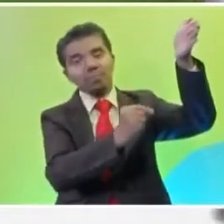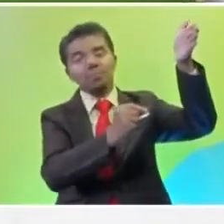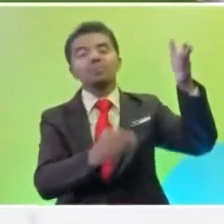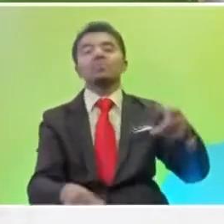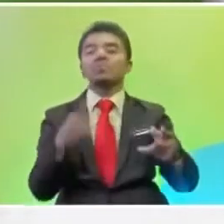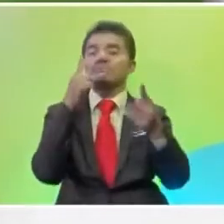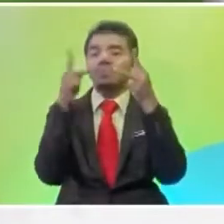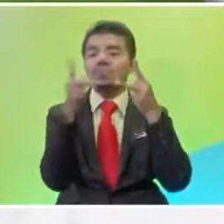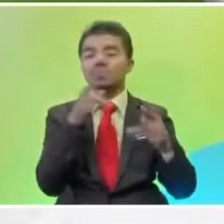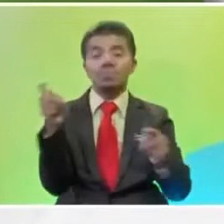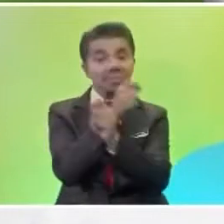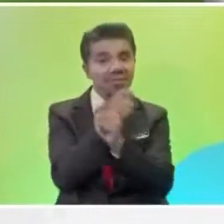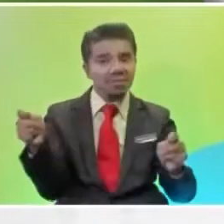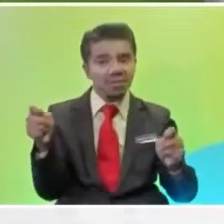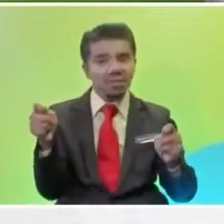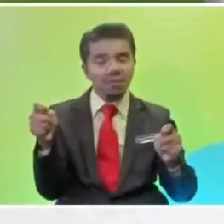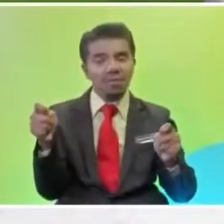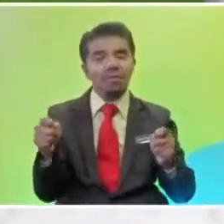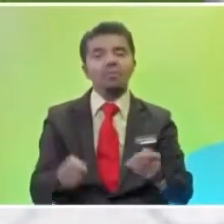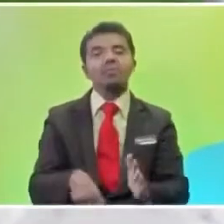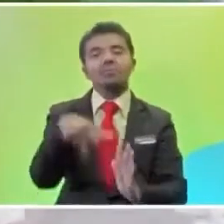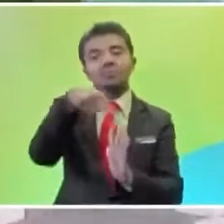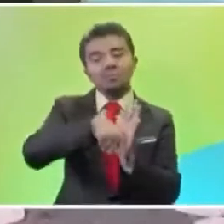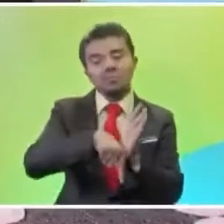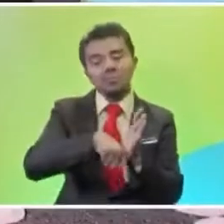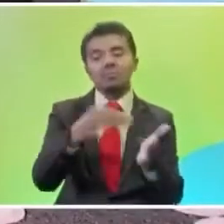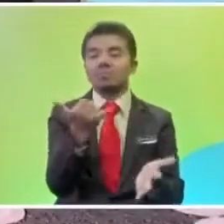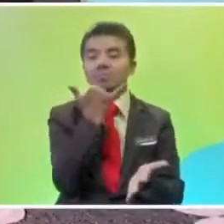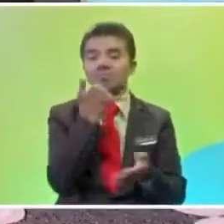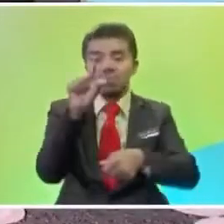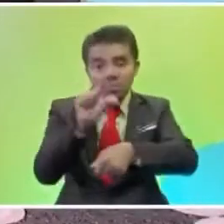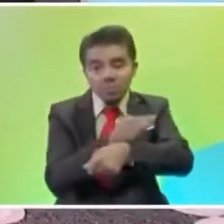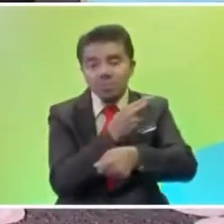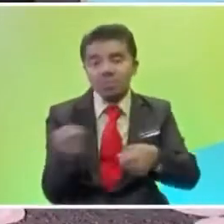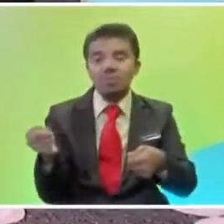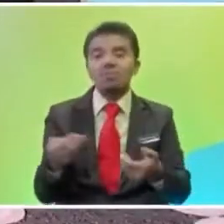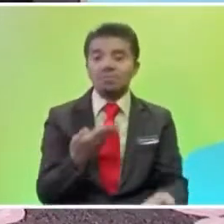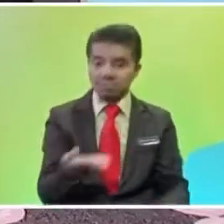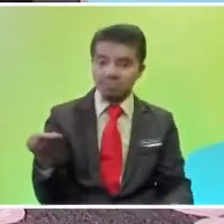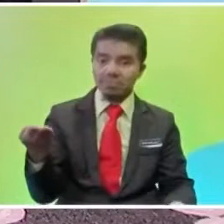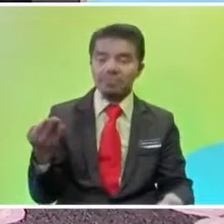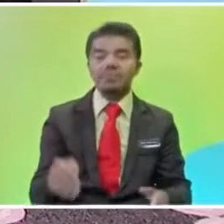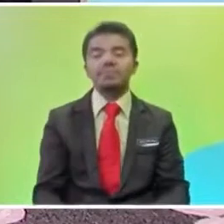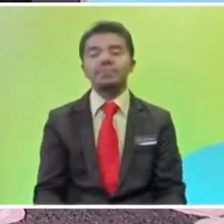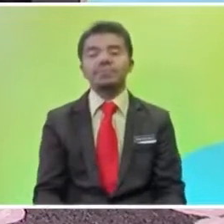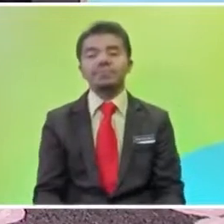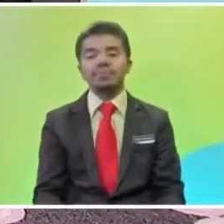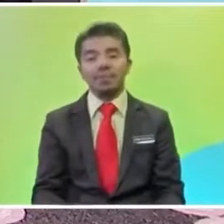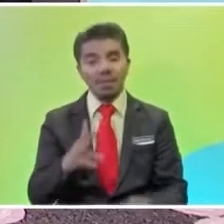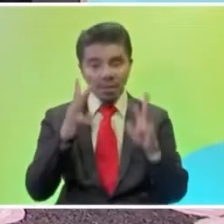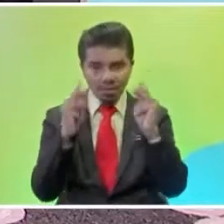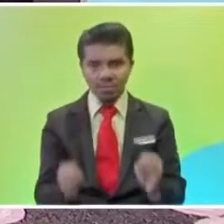kepada penyalahgunaan nampak di situ Ivan di ujung video tersebut apabila murid itu sedang dia